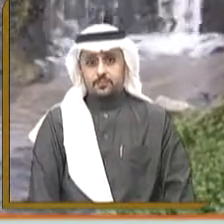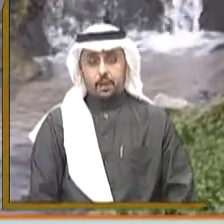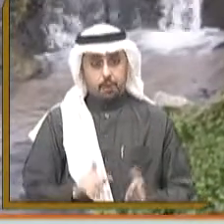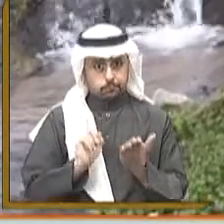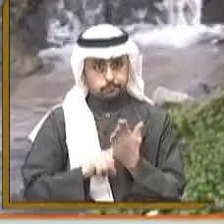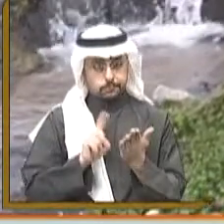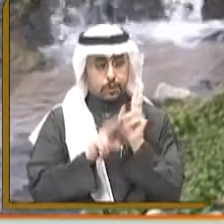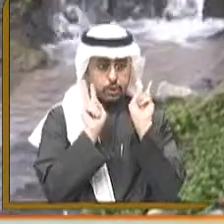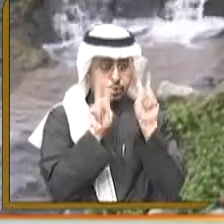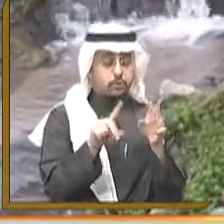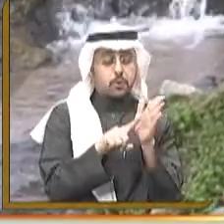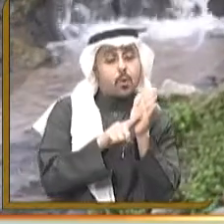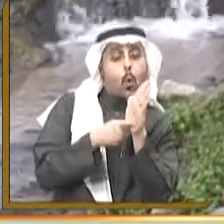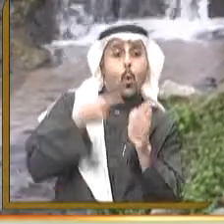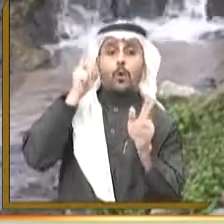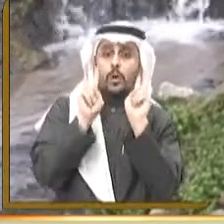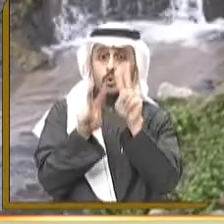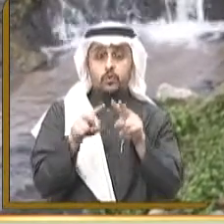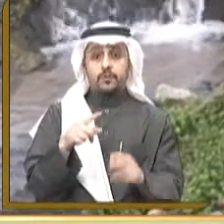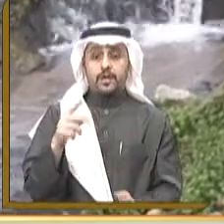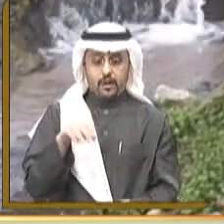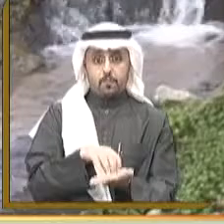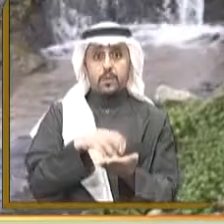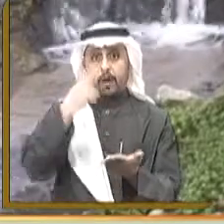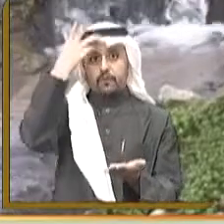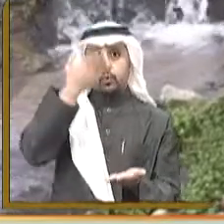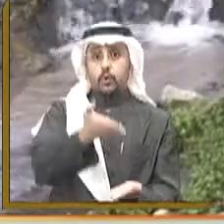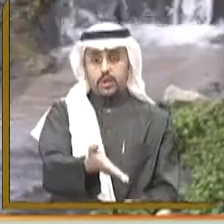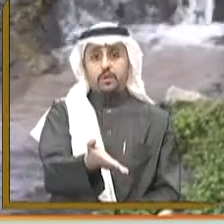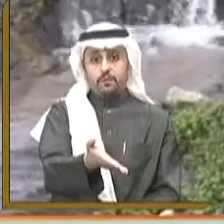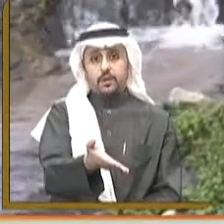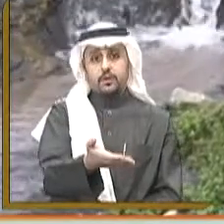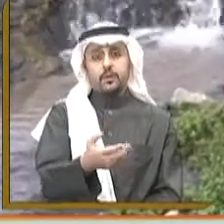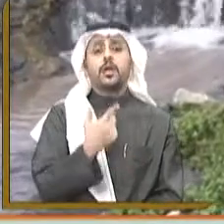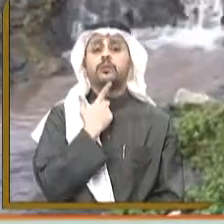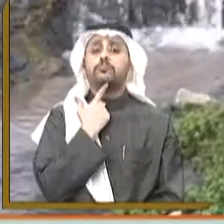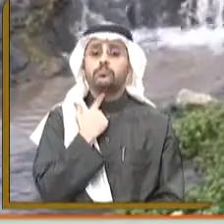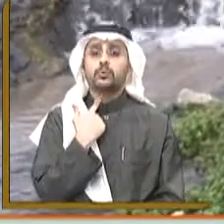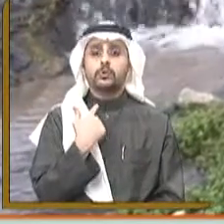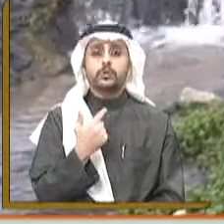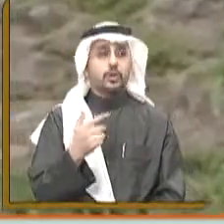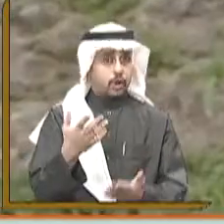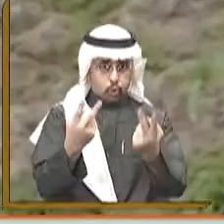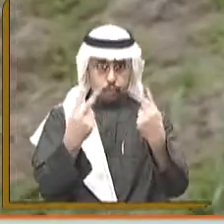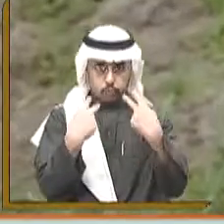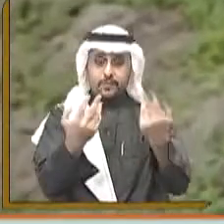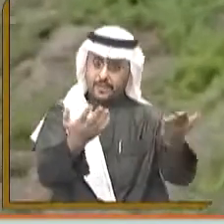مناظر عجيبة بديعة في المملكة العربية السعودية، أتمنى من الجميع زيارتها.